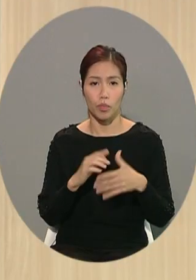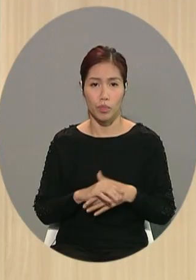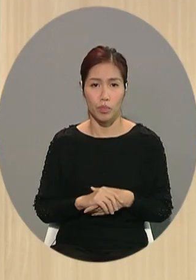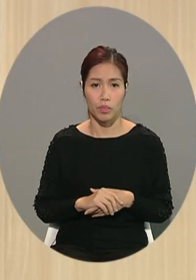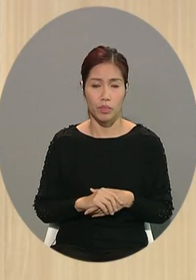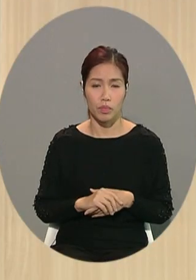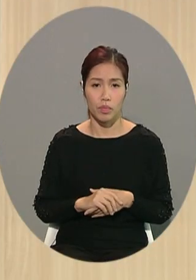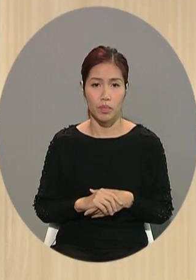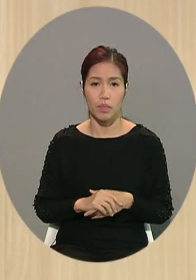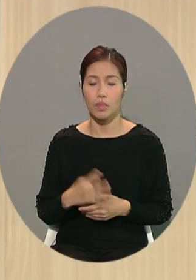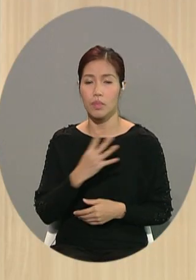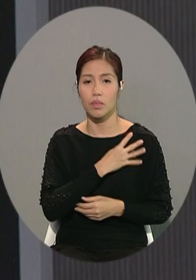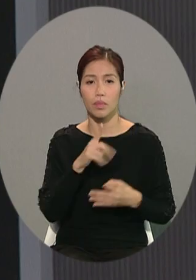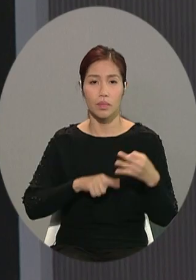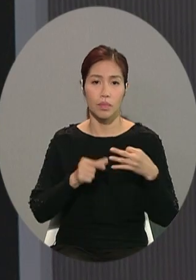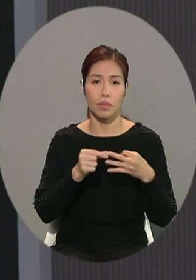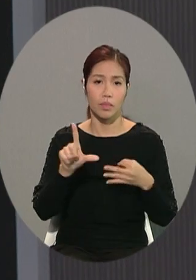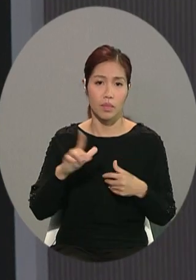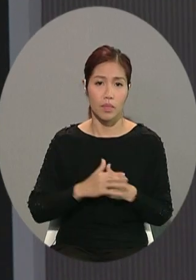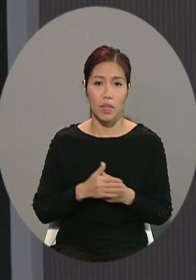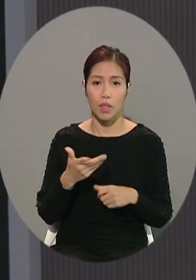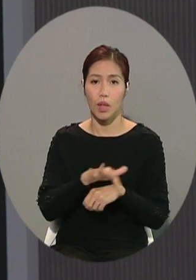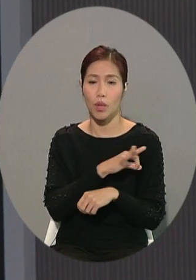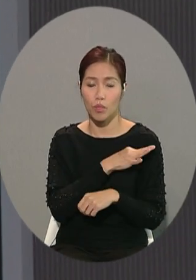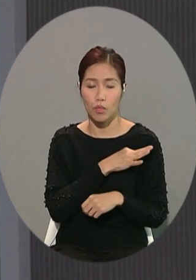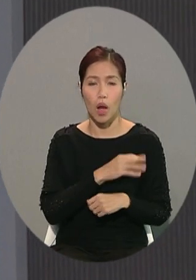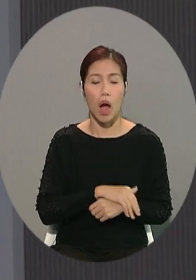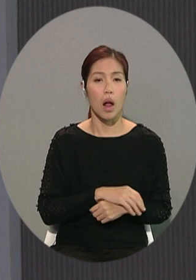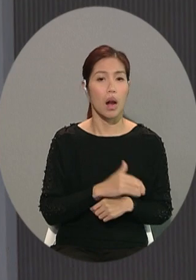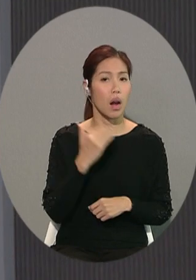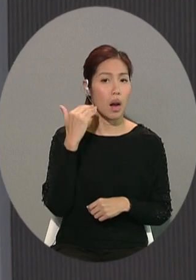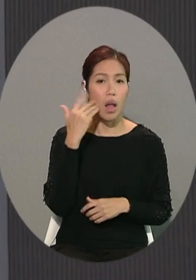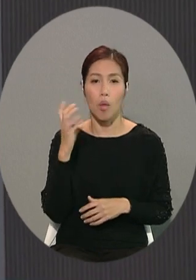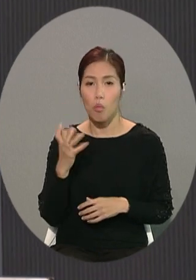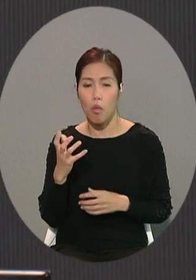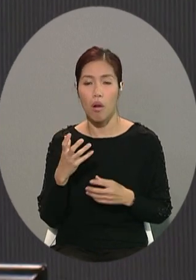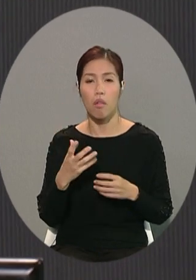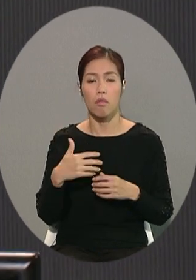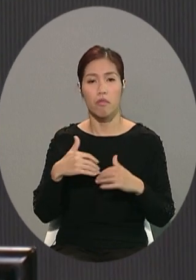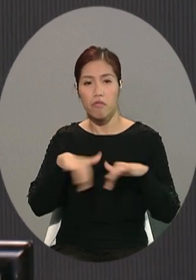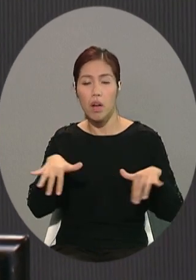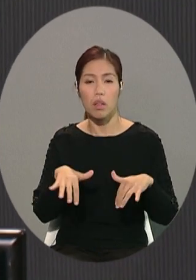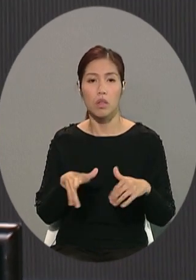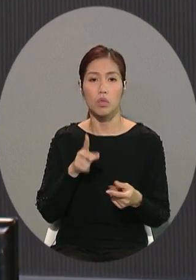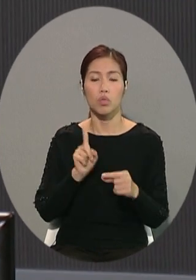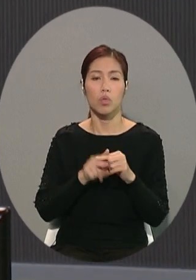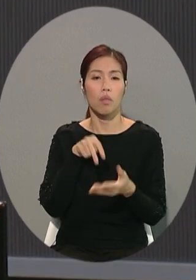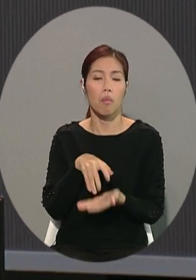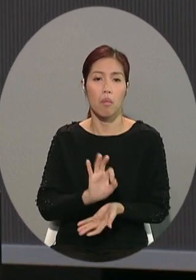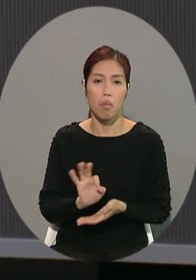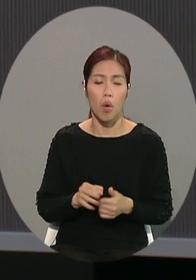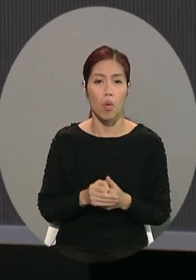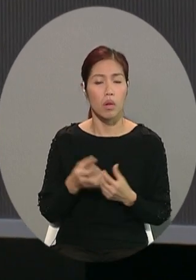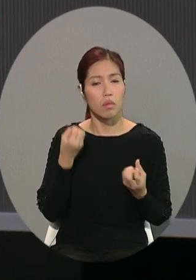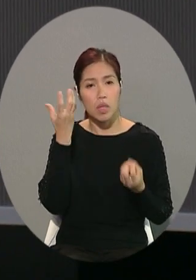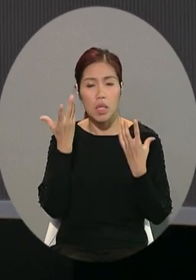跟住係四號劉永賢。 社會從來只有藍黃之分，沒有其他中立，唔聆聽其他意見。今天我